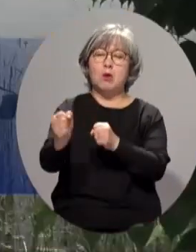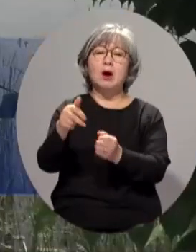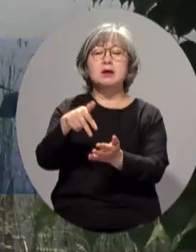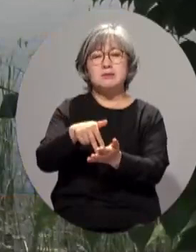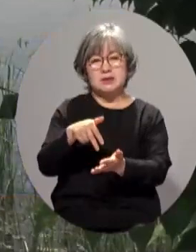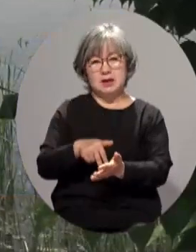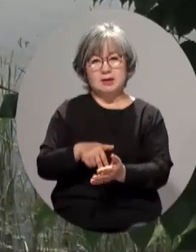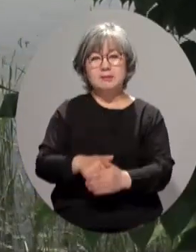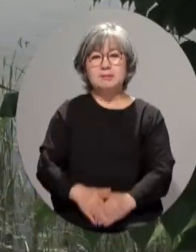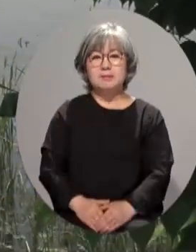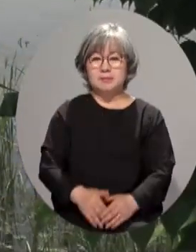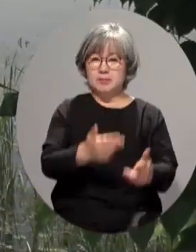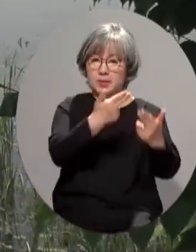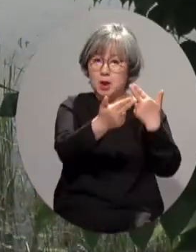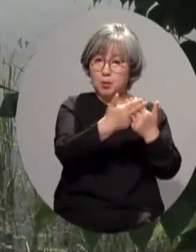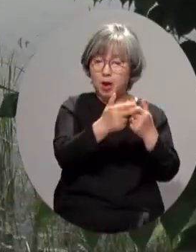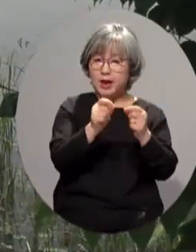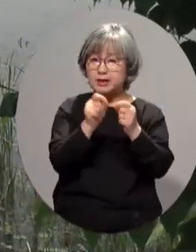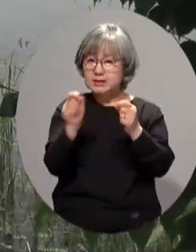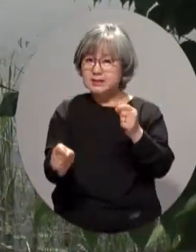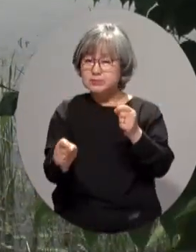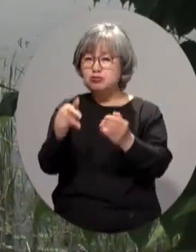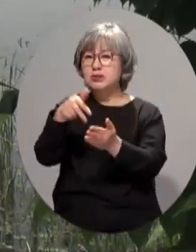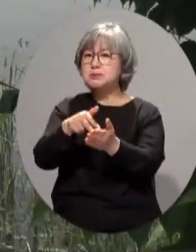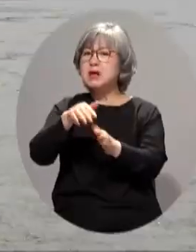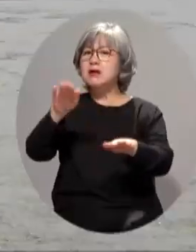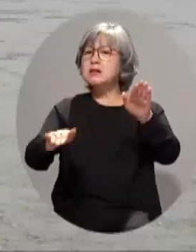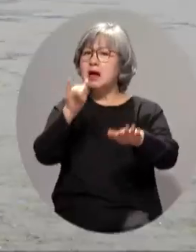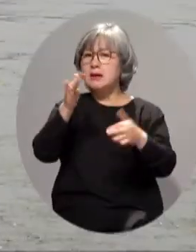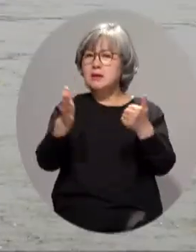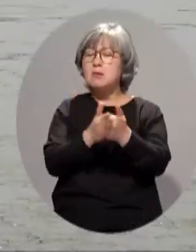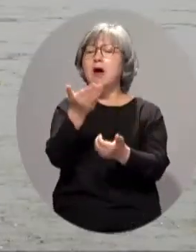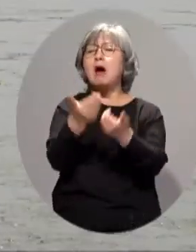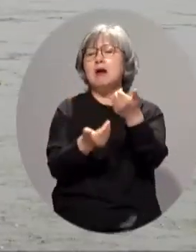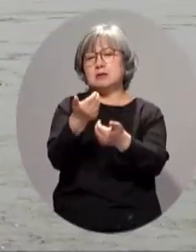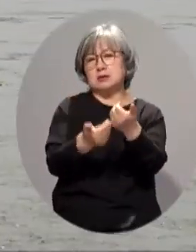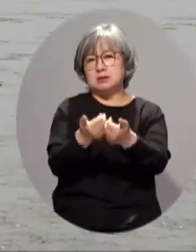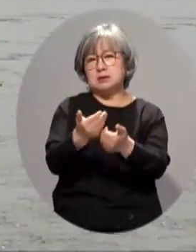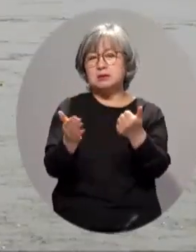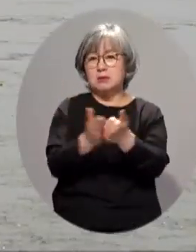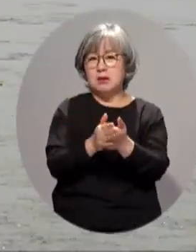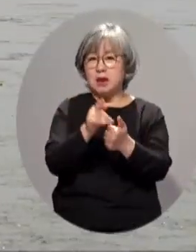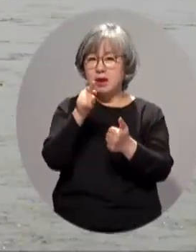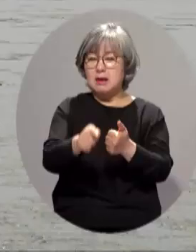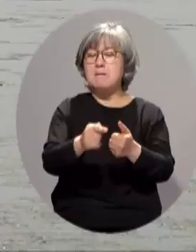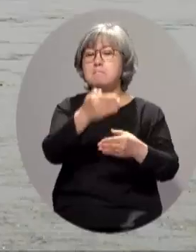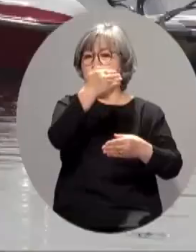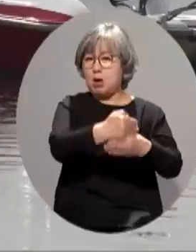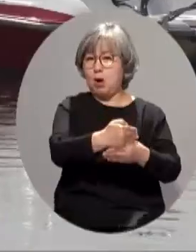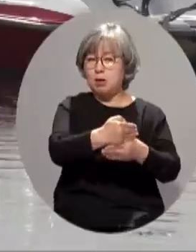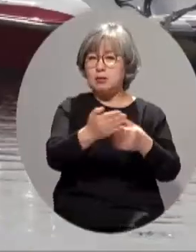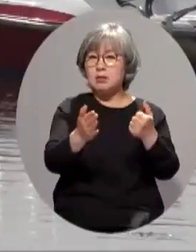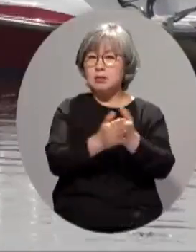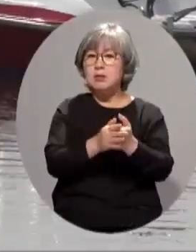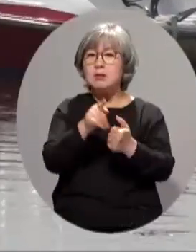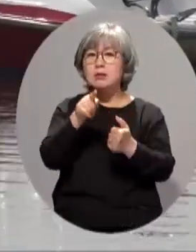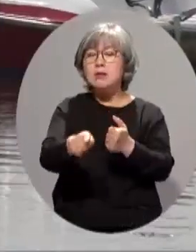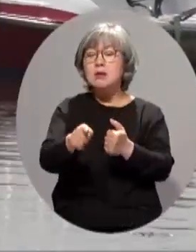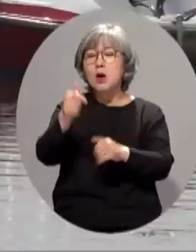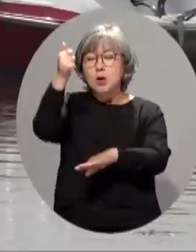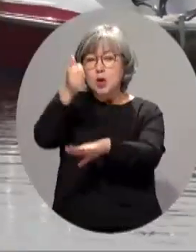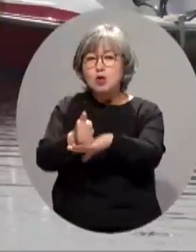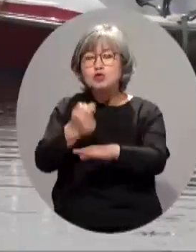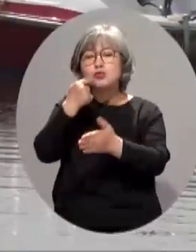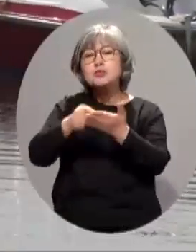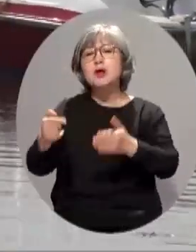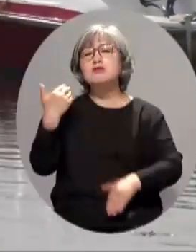입장입니다. 협회와 지부의 입장 차이로 갈등이 빚어지는 가운데 폐관은 결정됐고 피해는 지역의